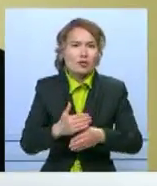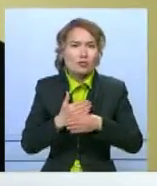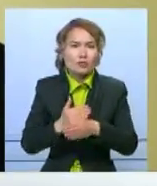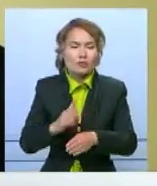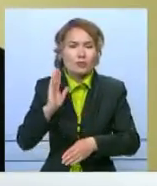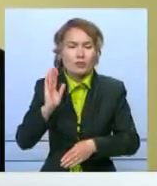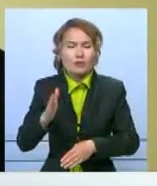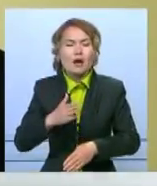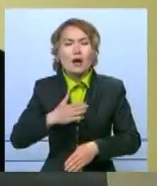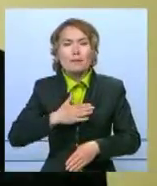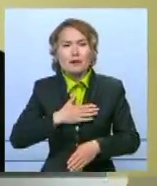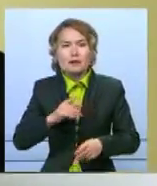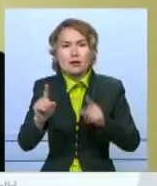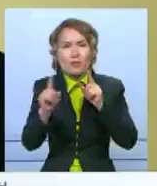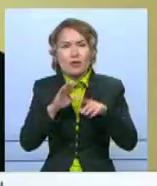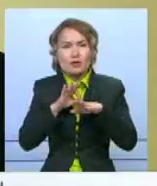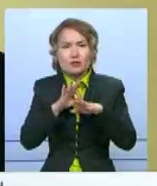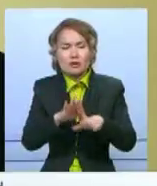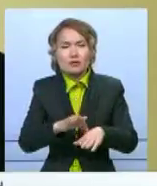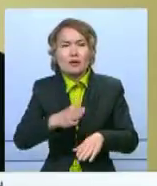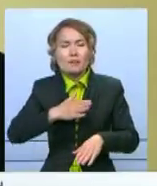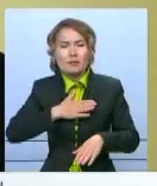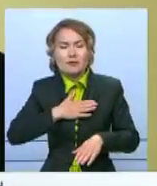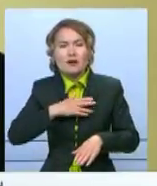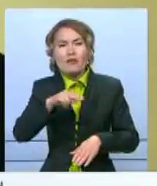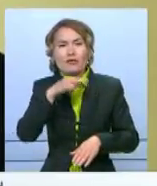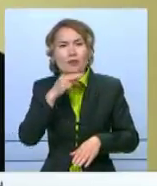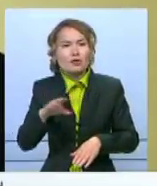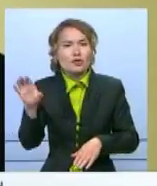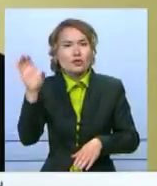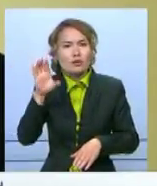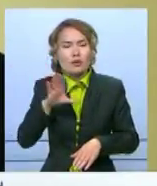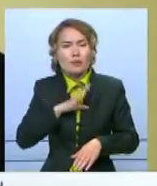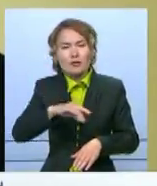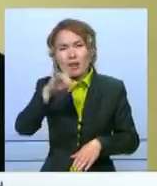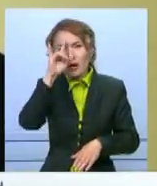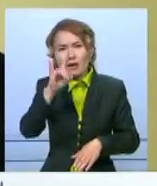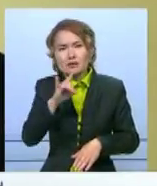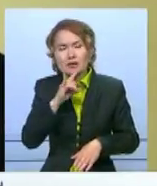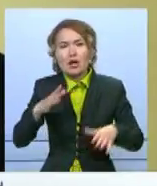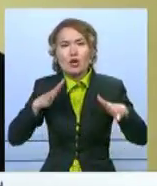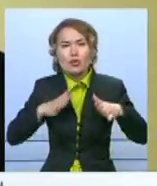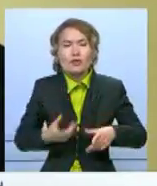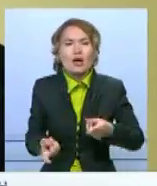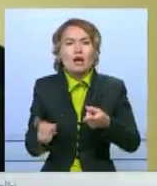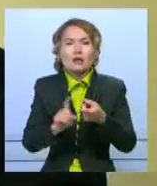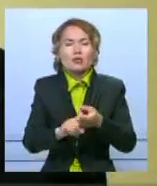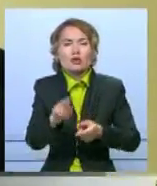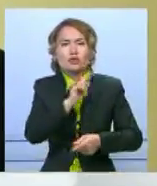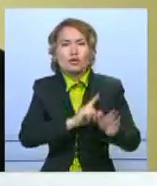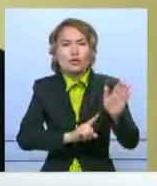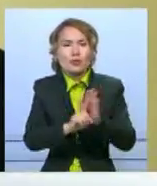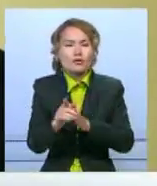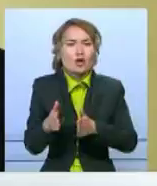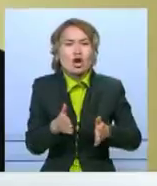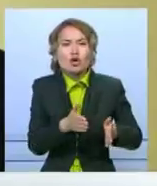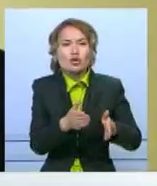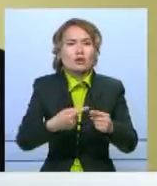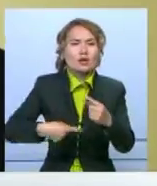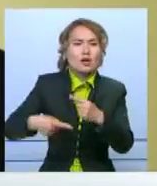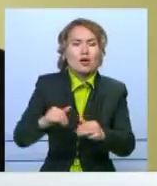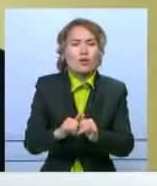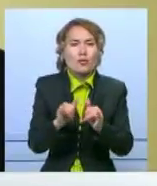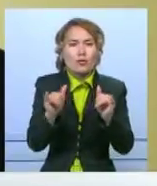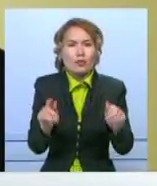Біз бас қосуды мұқият тамашаладық. Қазірден бастап Қазақстанға транзиттік қызметімізді көрсете аламыз. Тіпті бірінші күретамыр жолдарды ұсынамыз. Бірінші ол